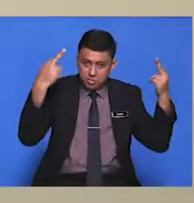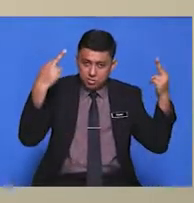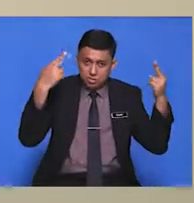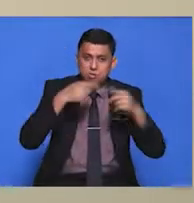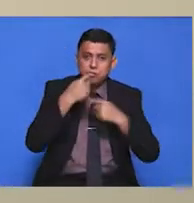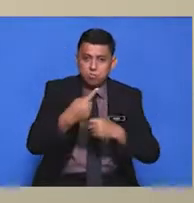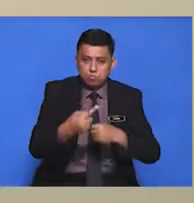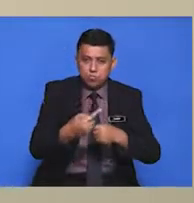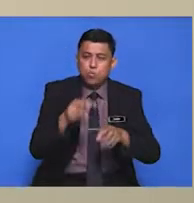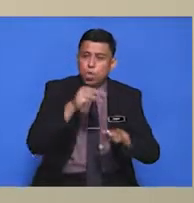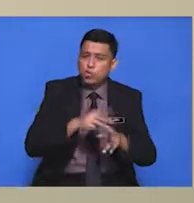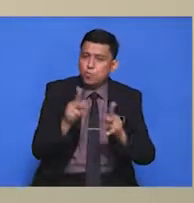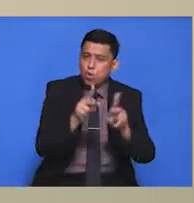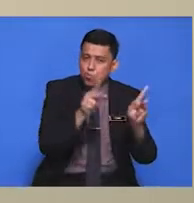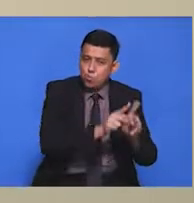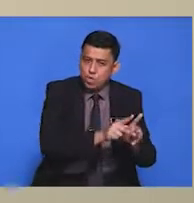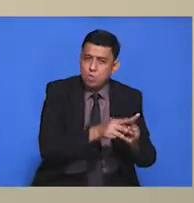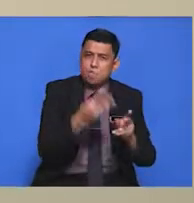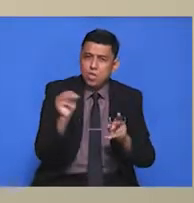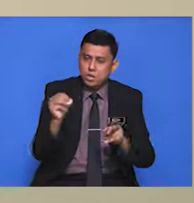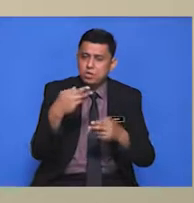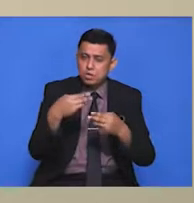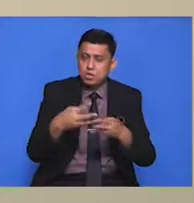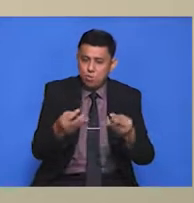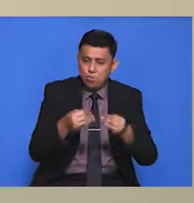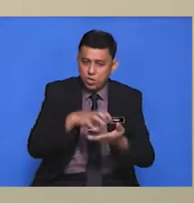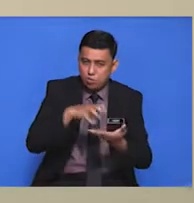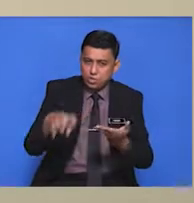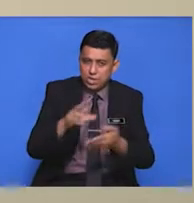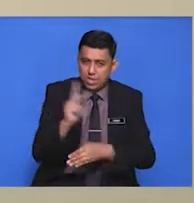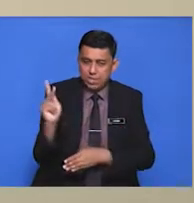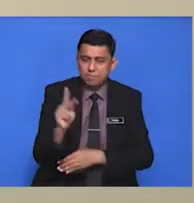perkampungan mereka hendak dimusnahkan oleh Binjah.